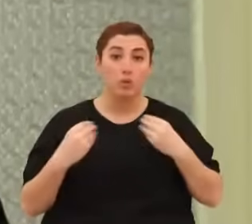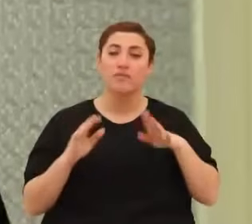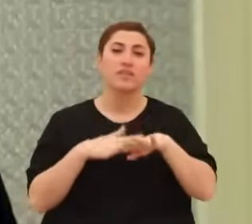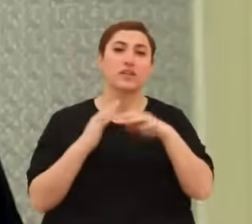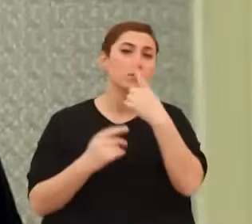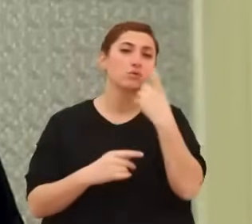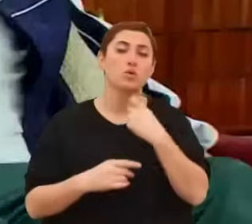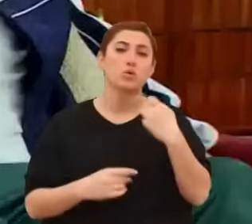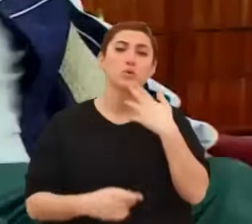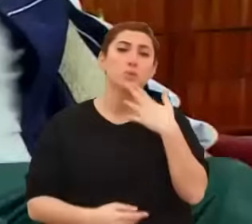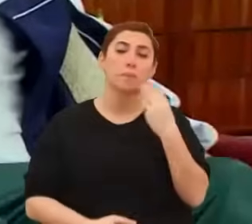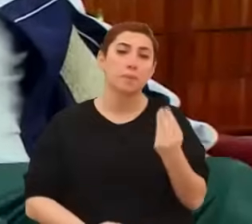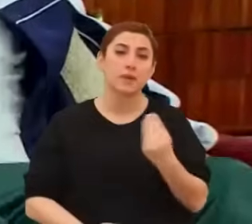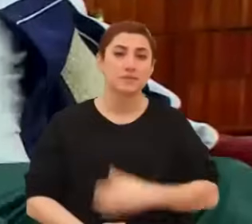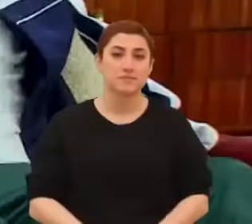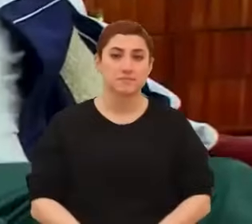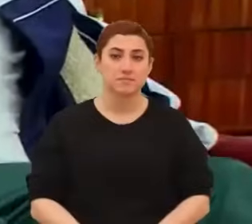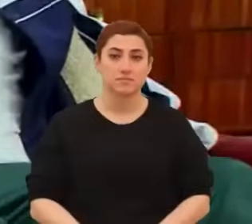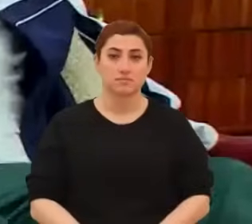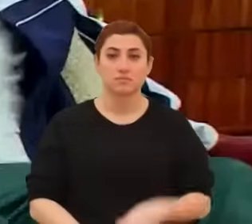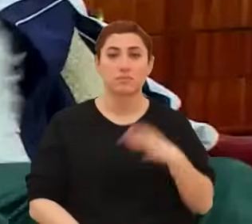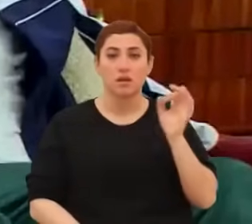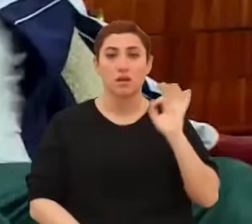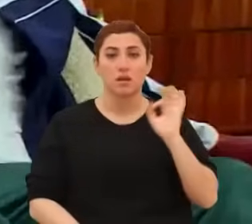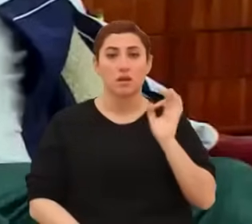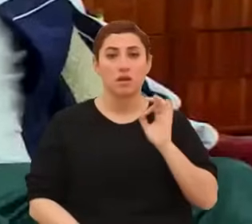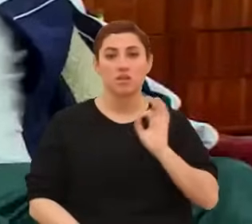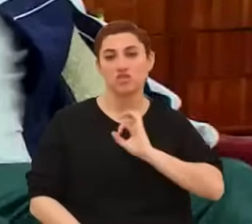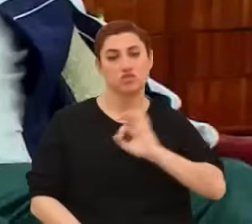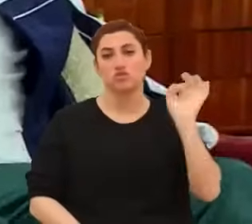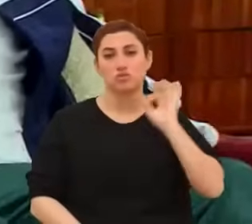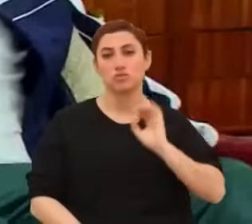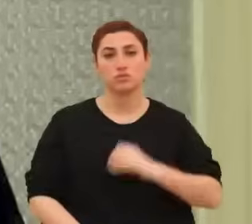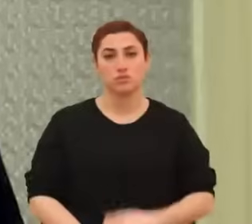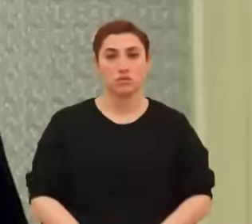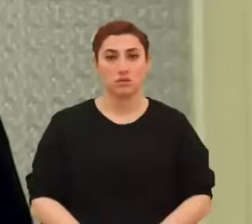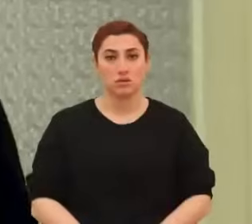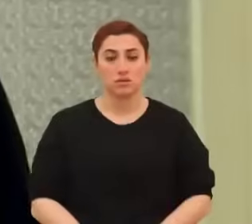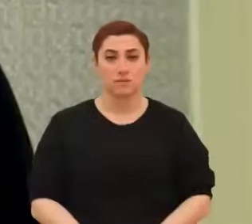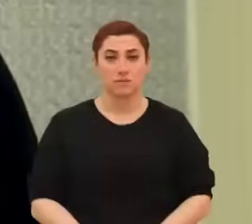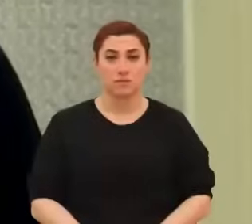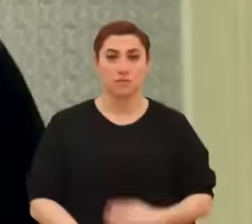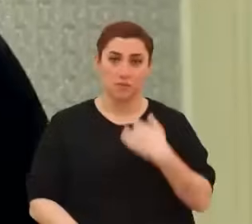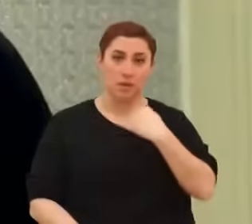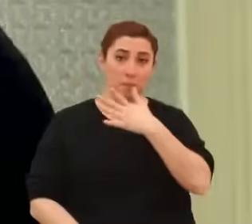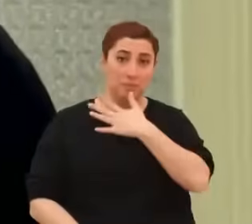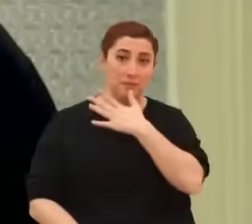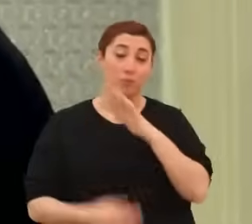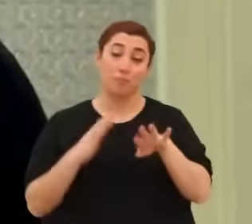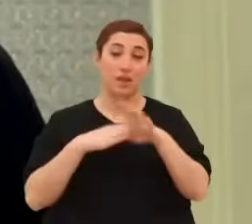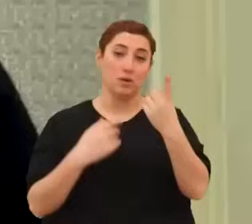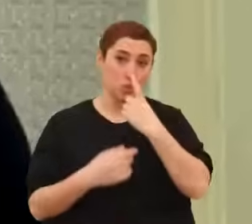Niye soruyorsun hanımefendiciğim? Ha? Hiç. Hı. Ben biliyorum